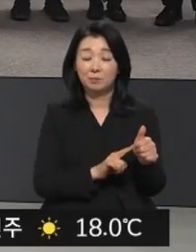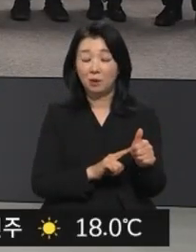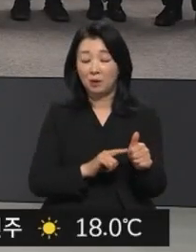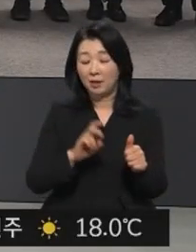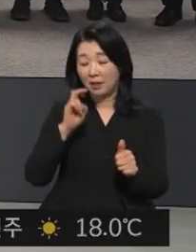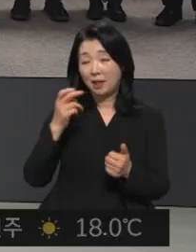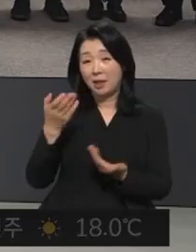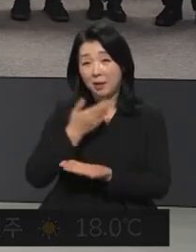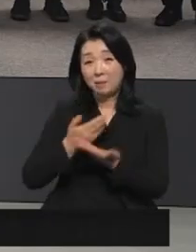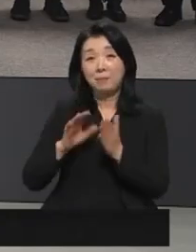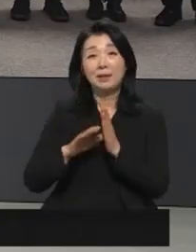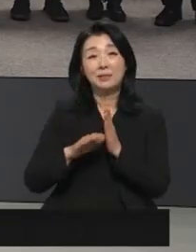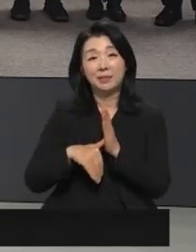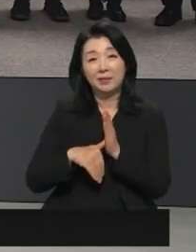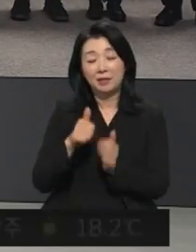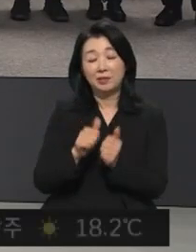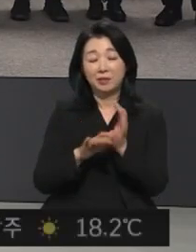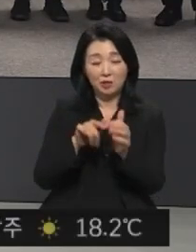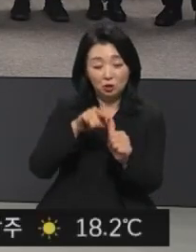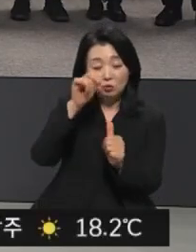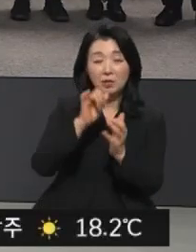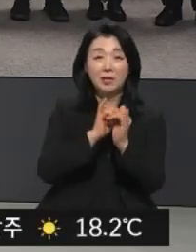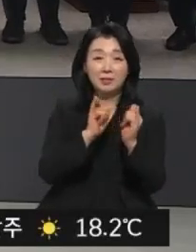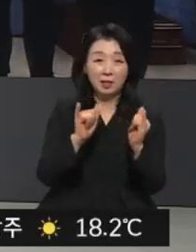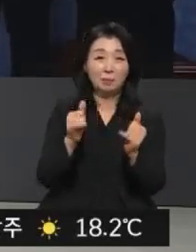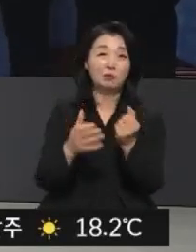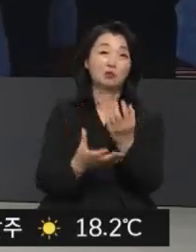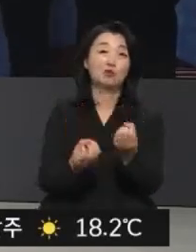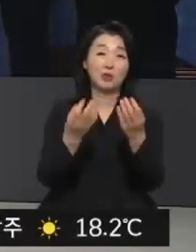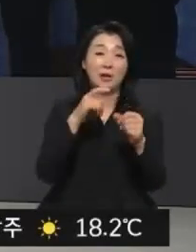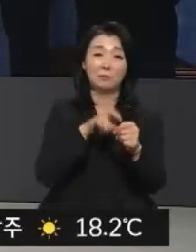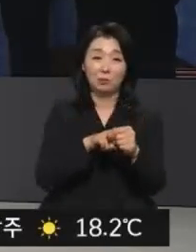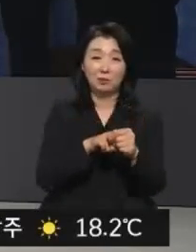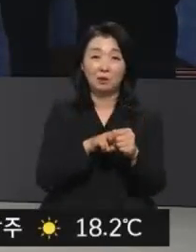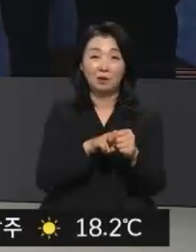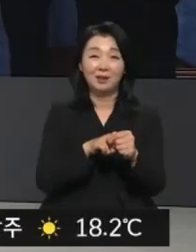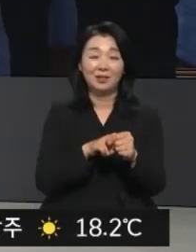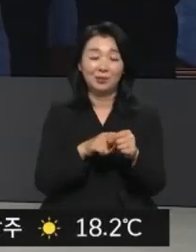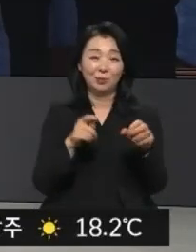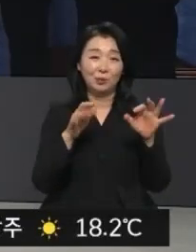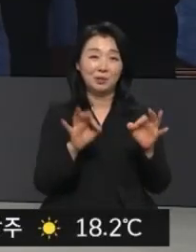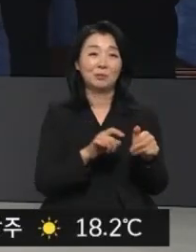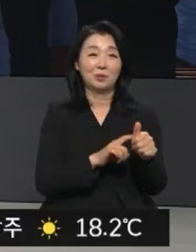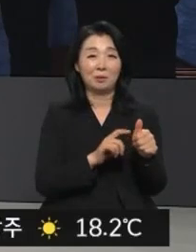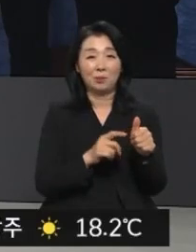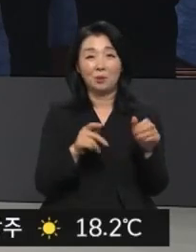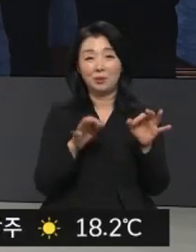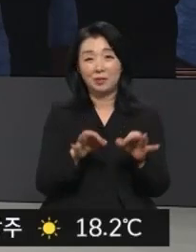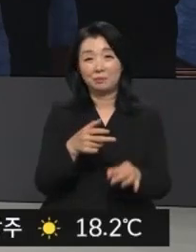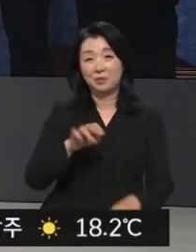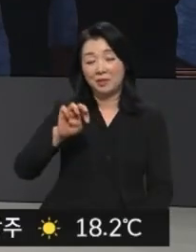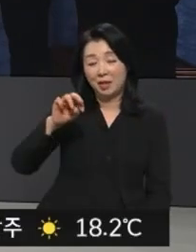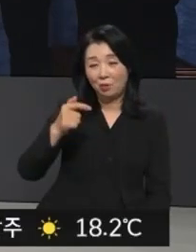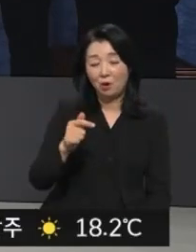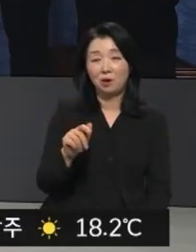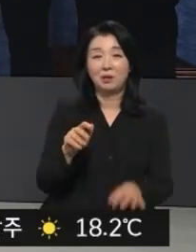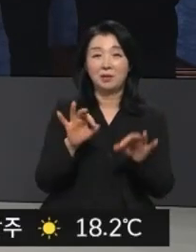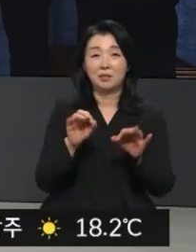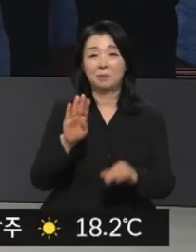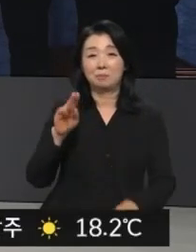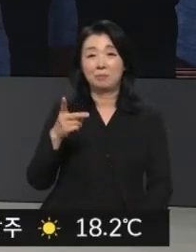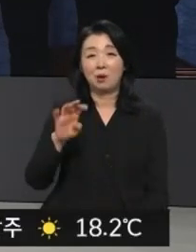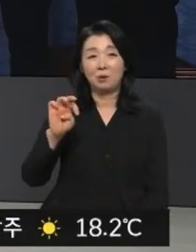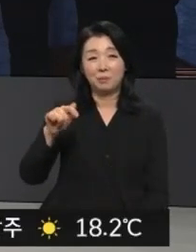전당대회에서 선출된 사람을 축하하는 자리라고 설명했었는데요. 거기에 맞게 김기현 대표와 김재원, 김병민,